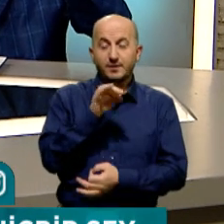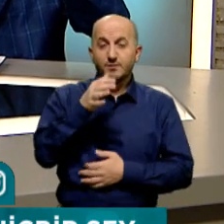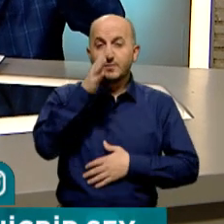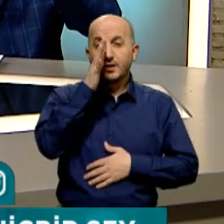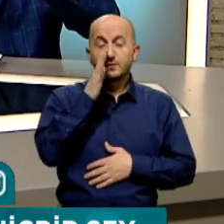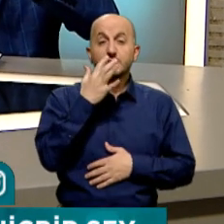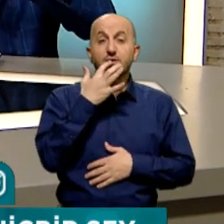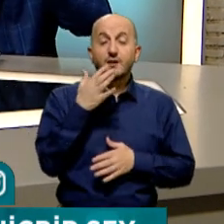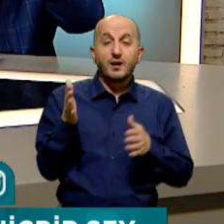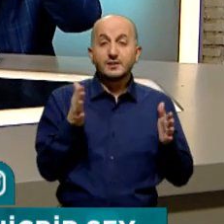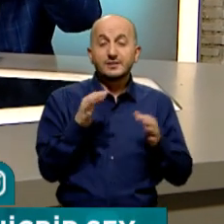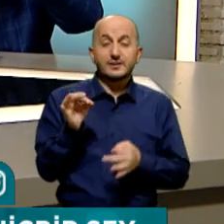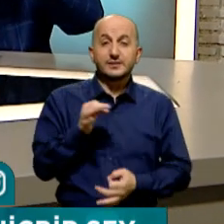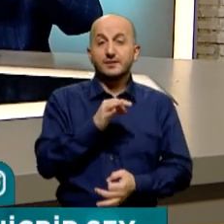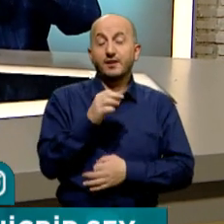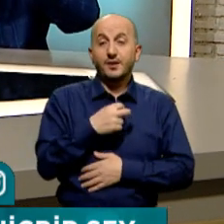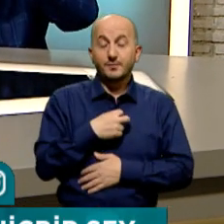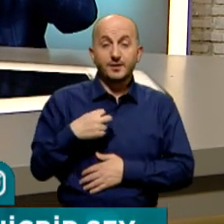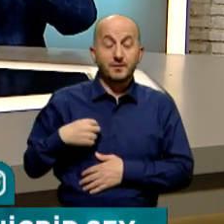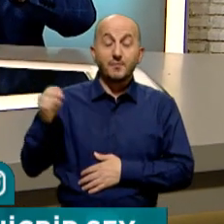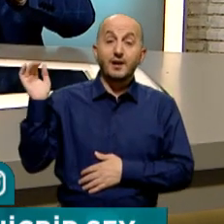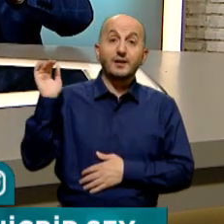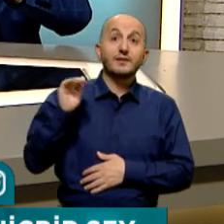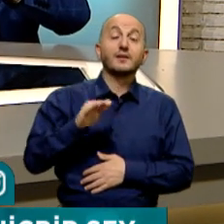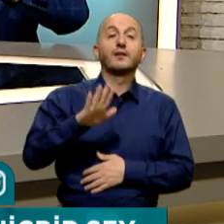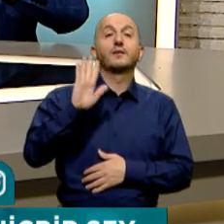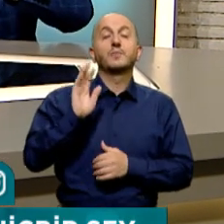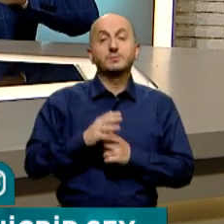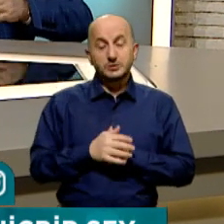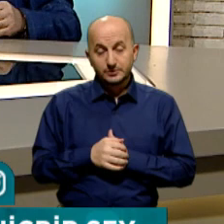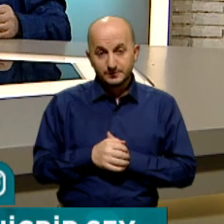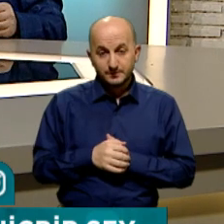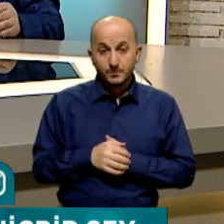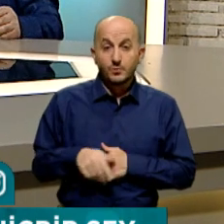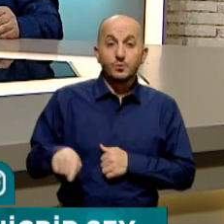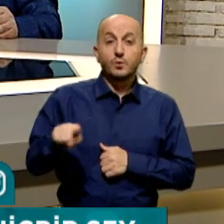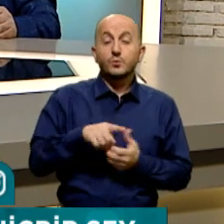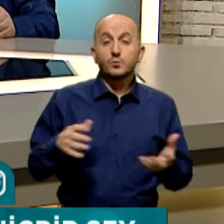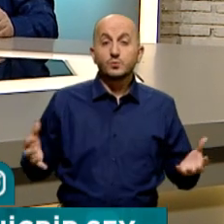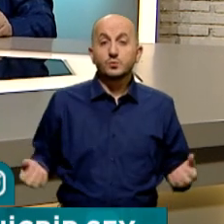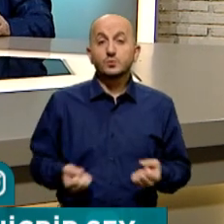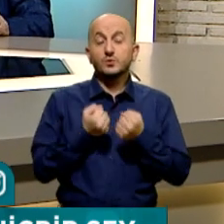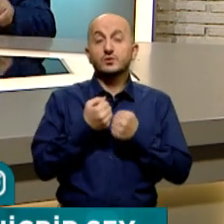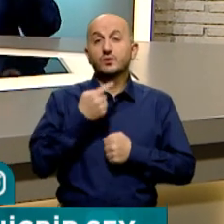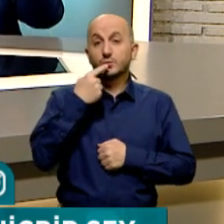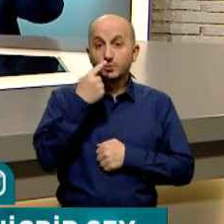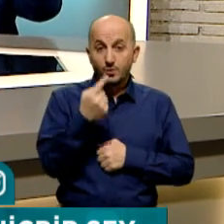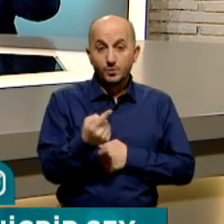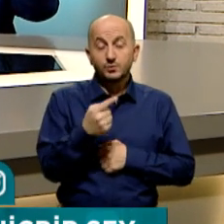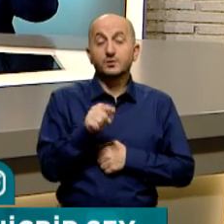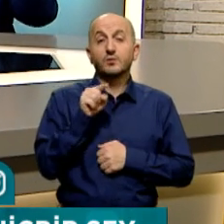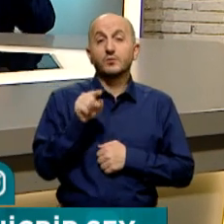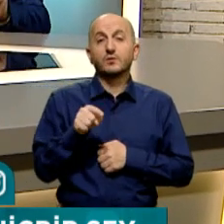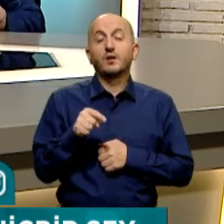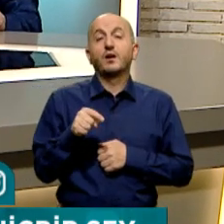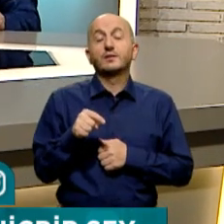yıl arasındaki insanlara peygamber de gelmemiş, ehli fetret kabul ediyoruz. Bunların kurtulacağını söylüyorsak, bunlar da